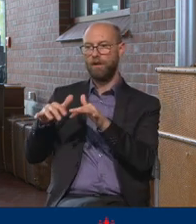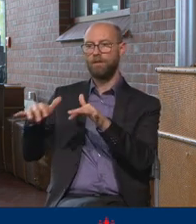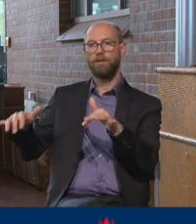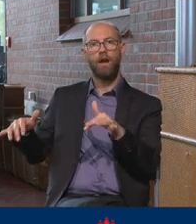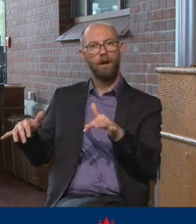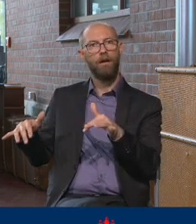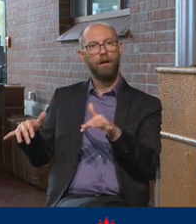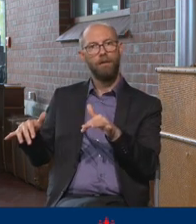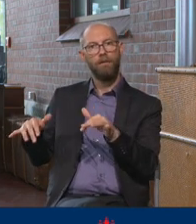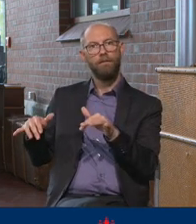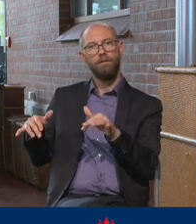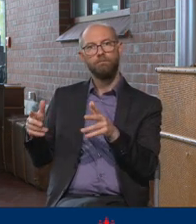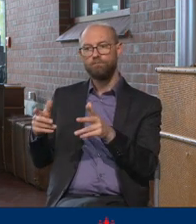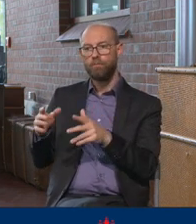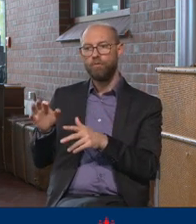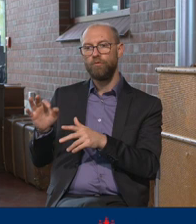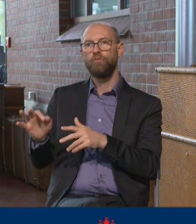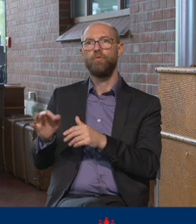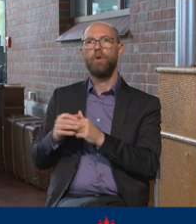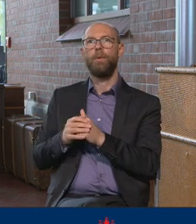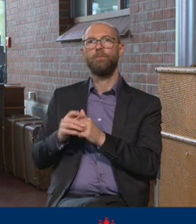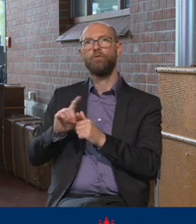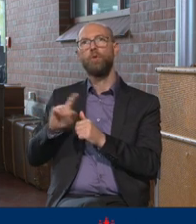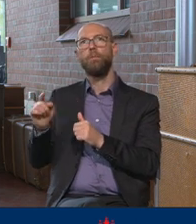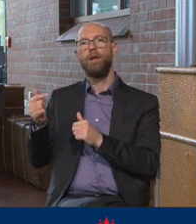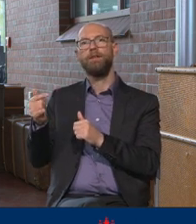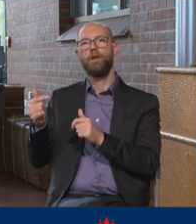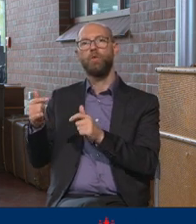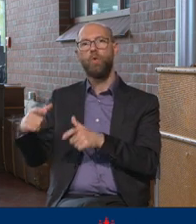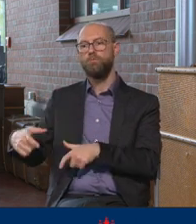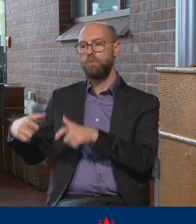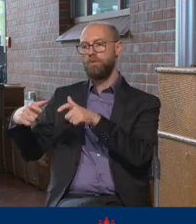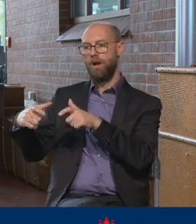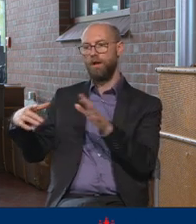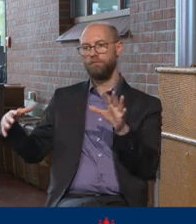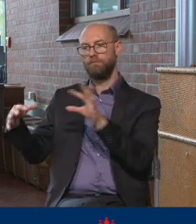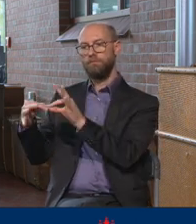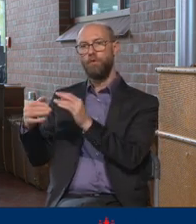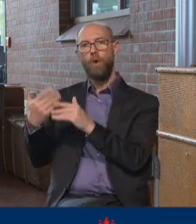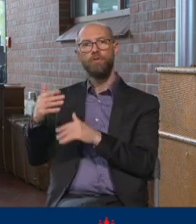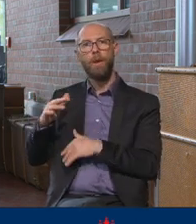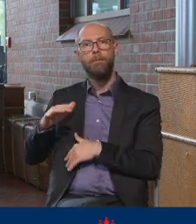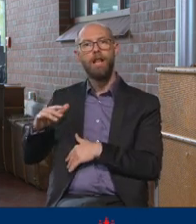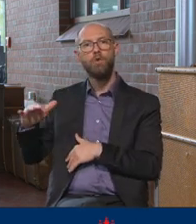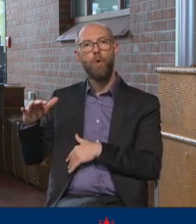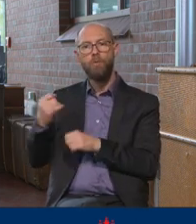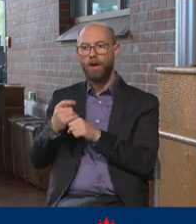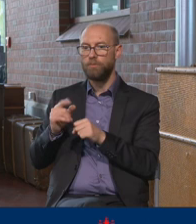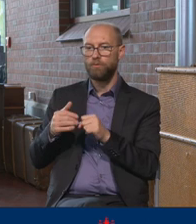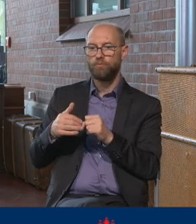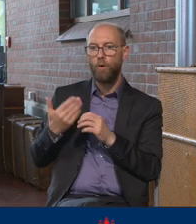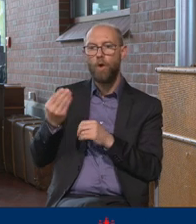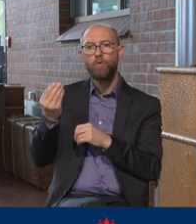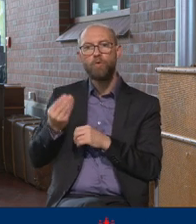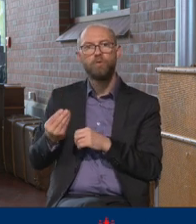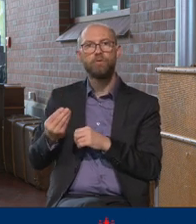diesen zum tag zum bunker herum könnten ein neues kleines menü entstehen mit kunst und kultur vielleicht